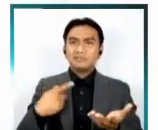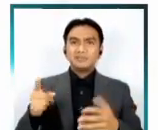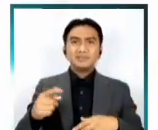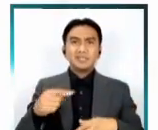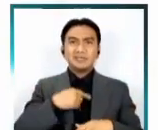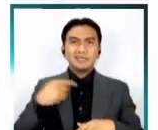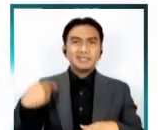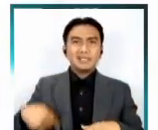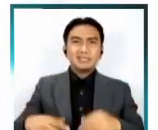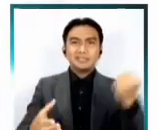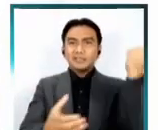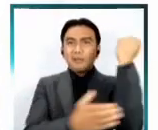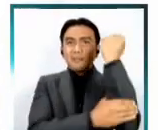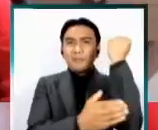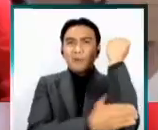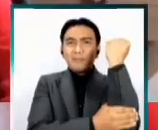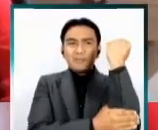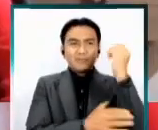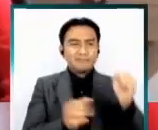sa...